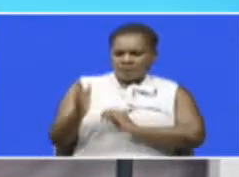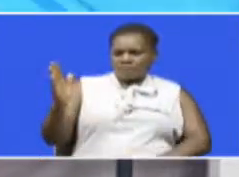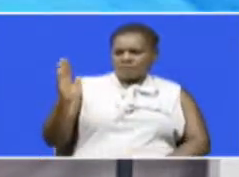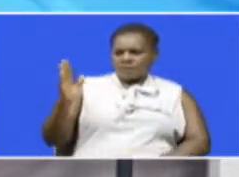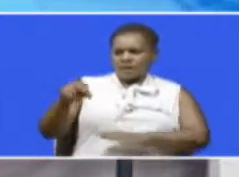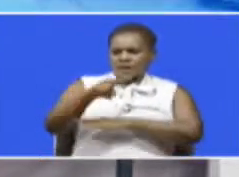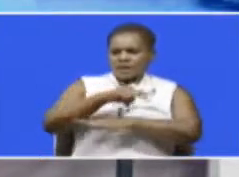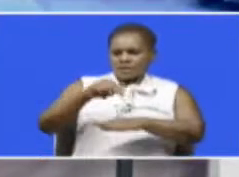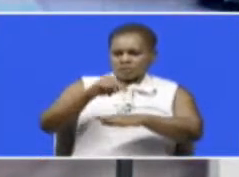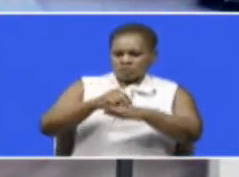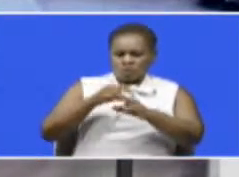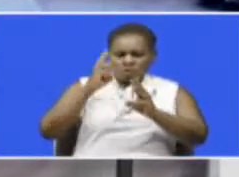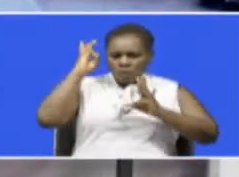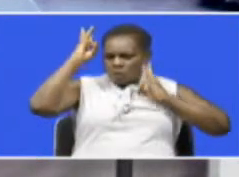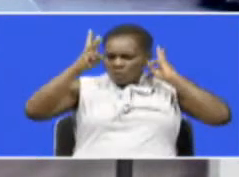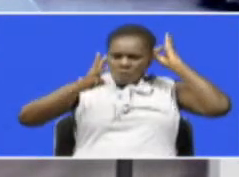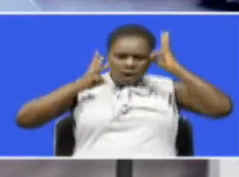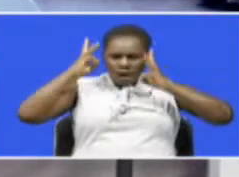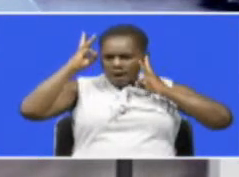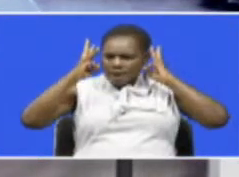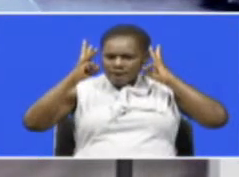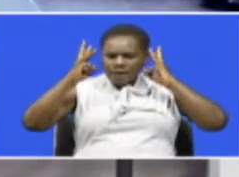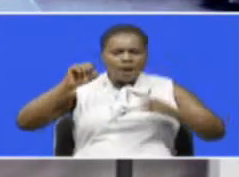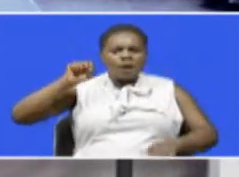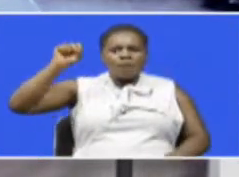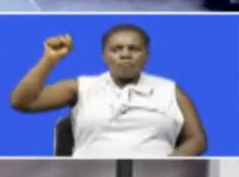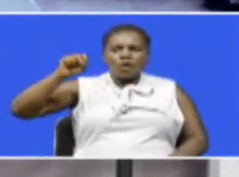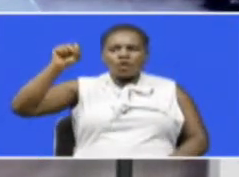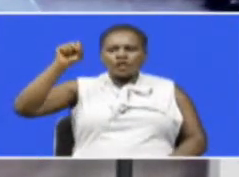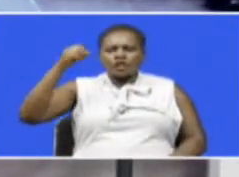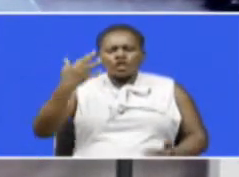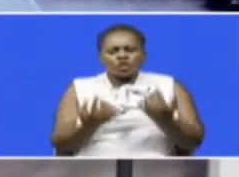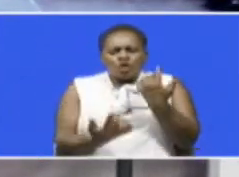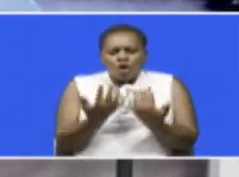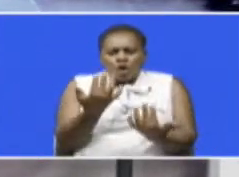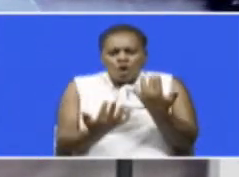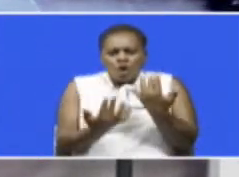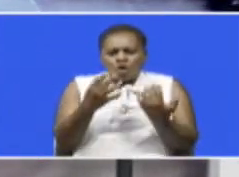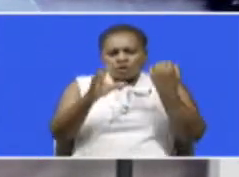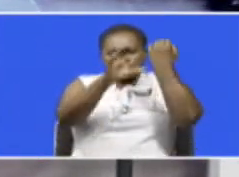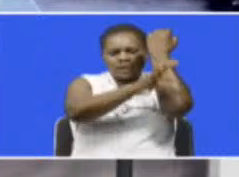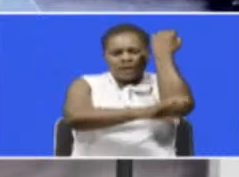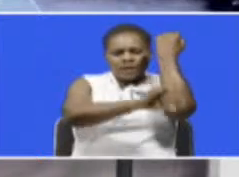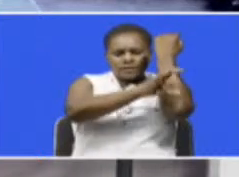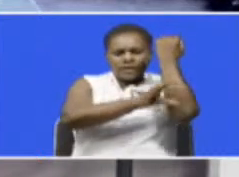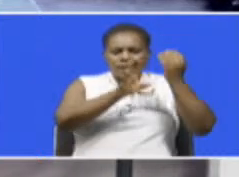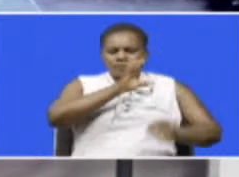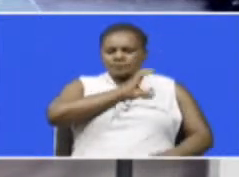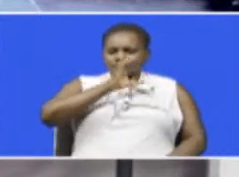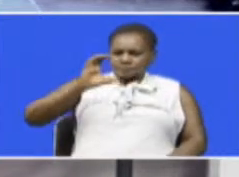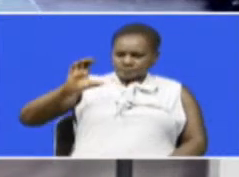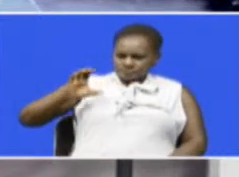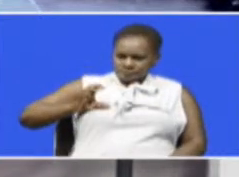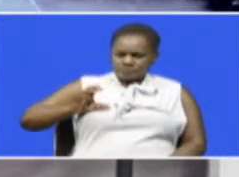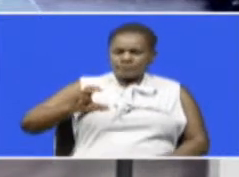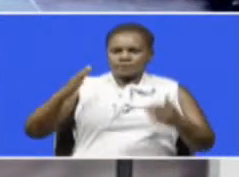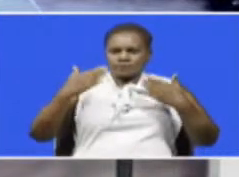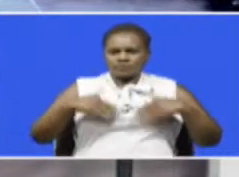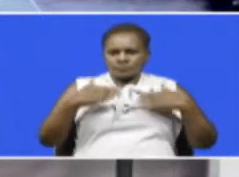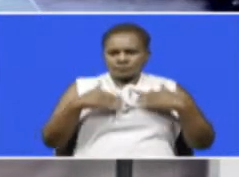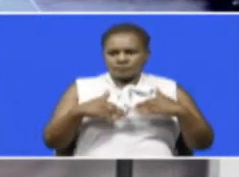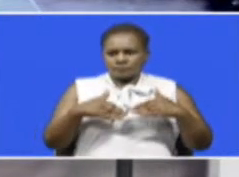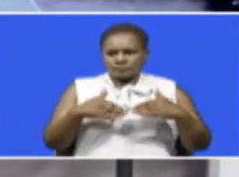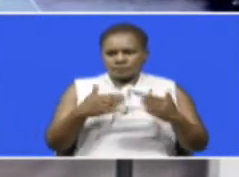Kitaifa nchini limeelezea hofu yake kuhusiana na joto la kisiasa ambalo linaendelea kupanda nchini. Baraza hilo linalosimamiwa na mkuu